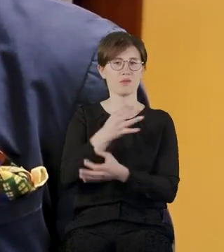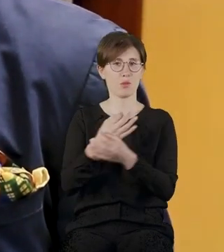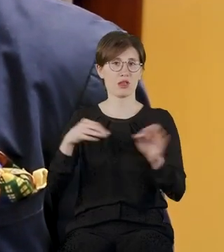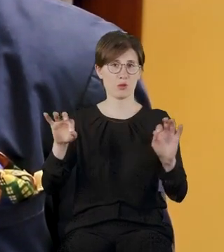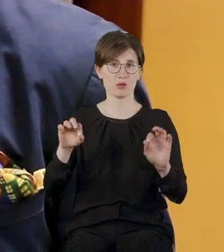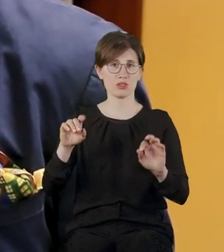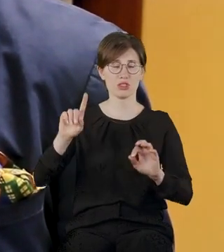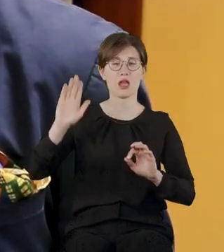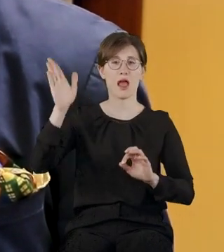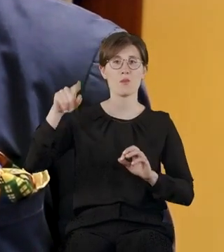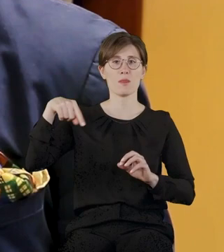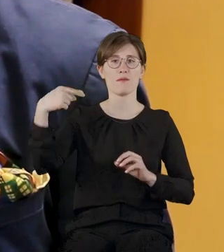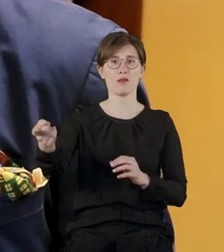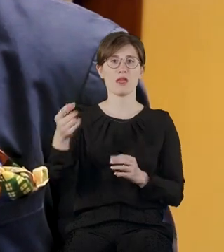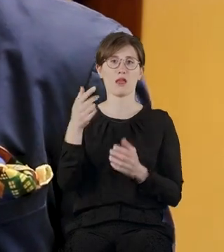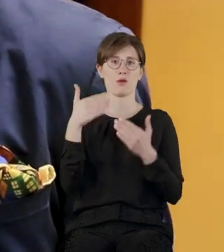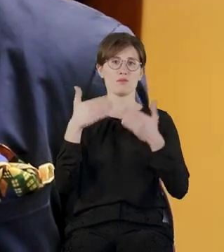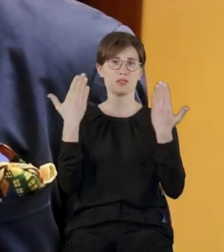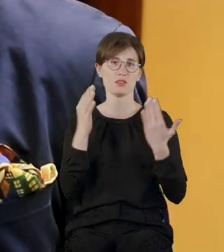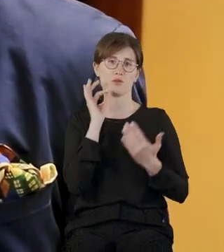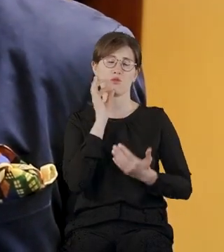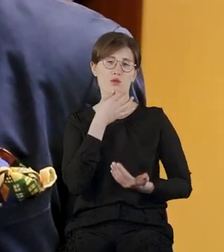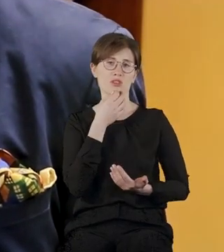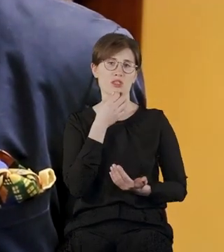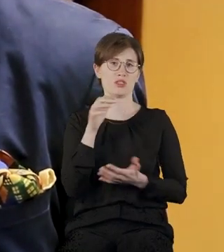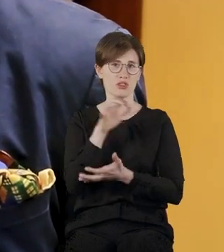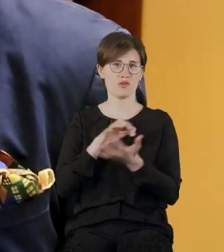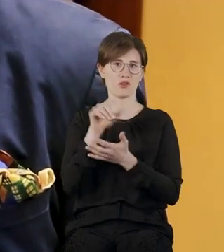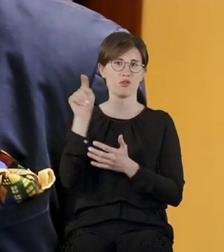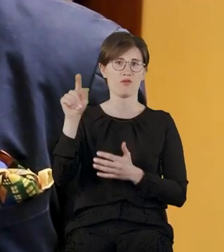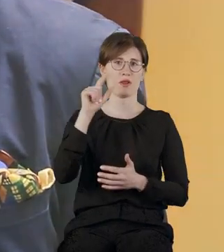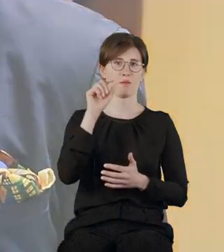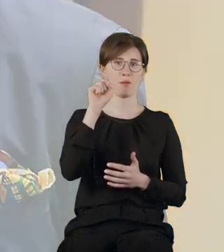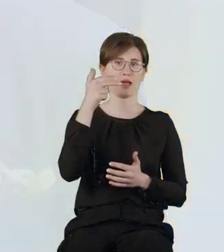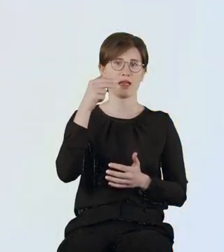byłem na Światowych Dniach Młodzieży w Panamie. W kolegium to nie był żaden problem.